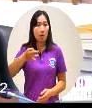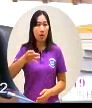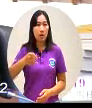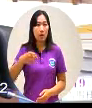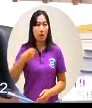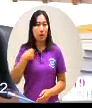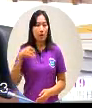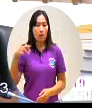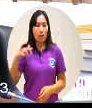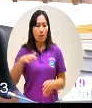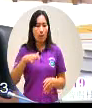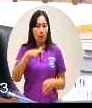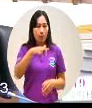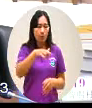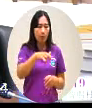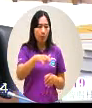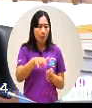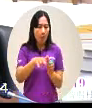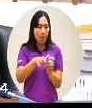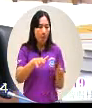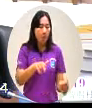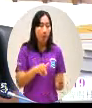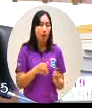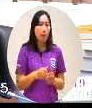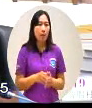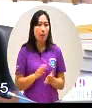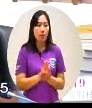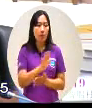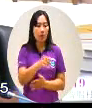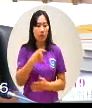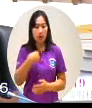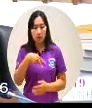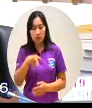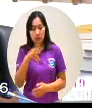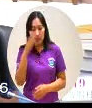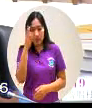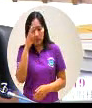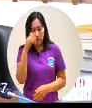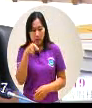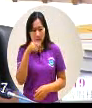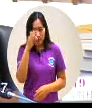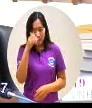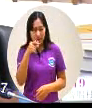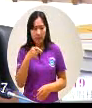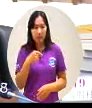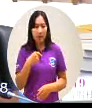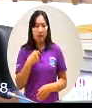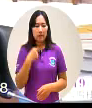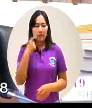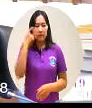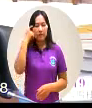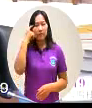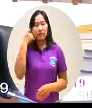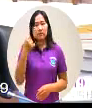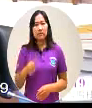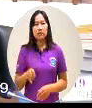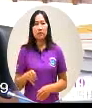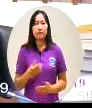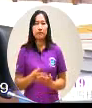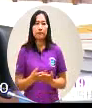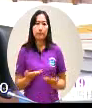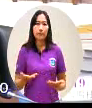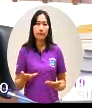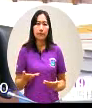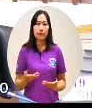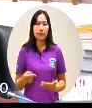看一下哦，经过这条路，你看有啥物感想？绝对是拍背一个啦。所以讲，这整个的带状的环境，让伊到迄个油